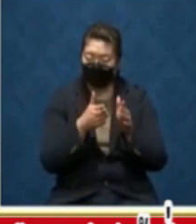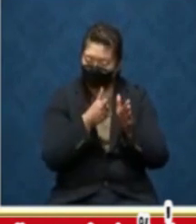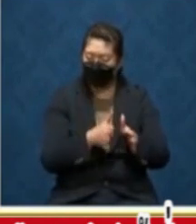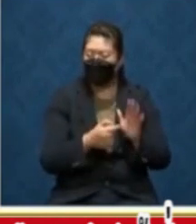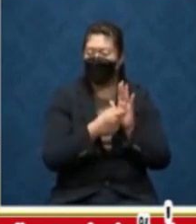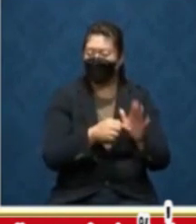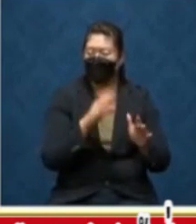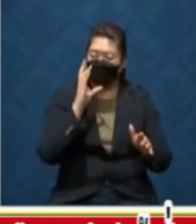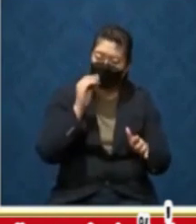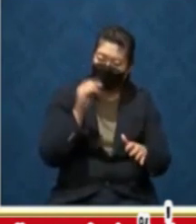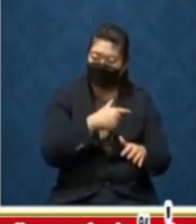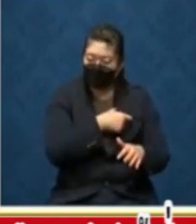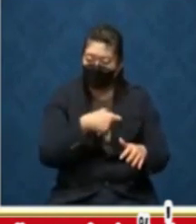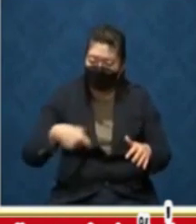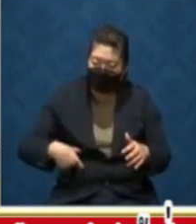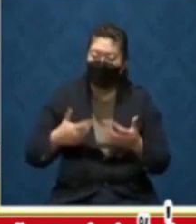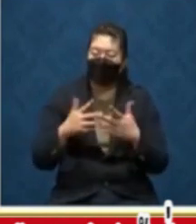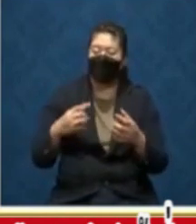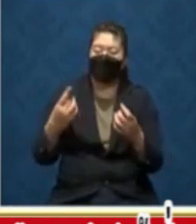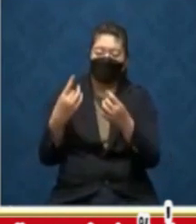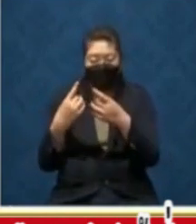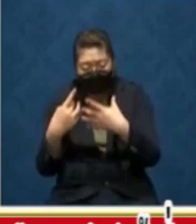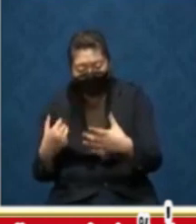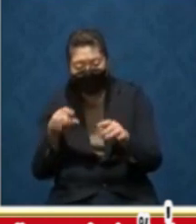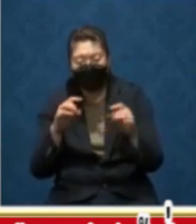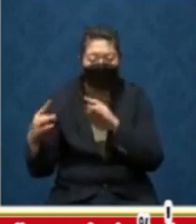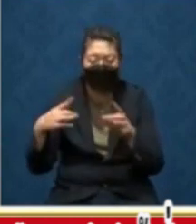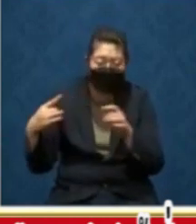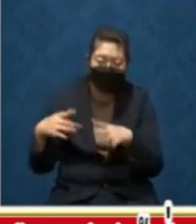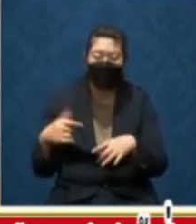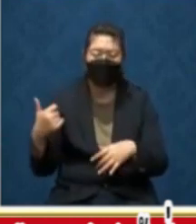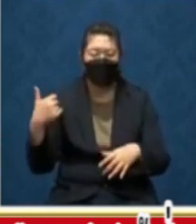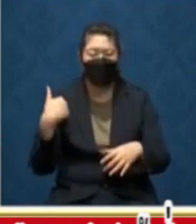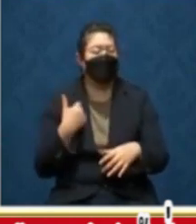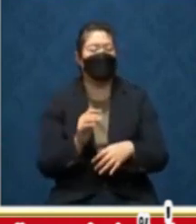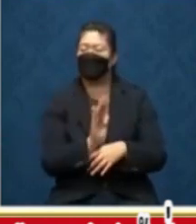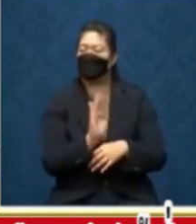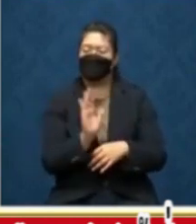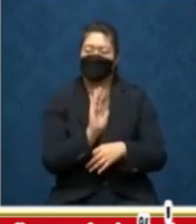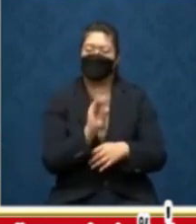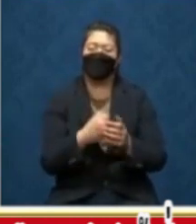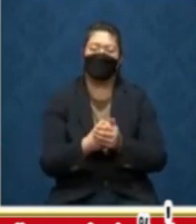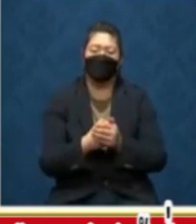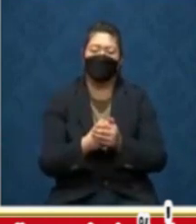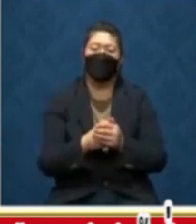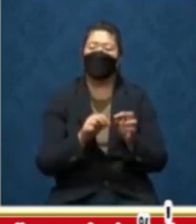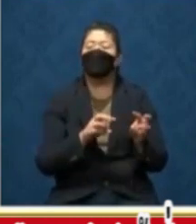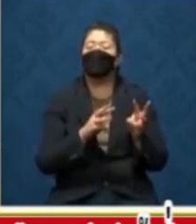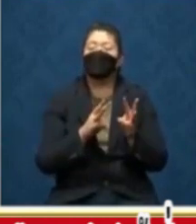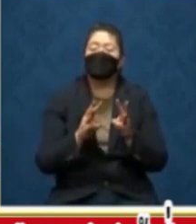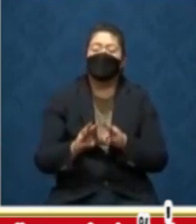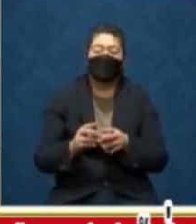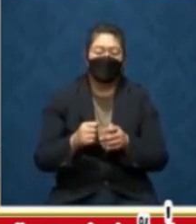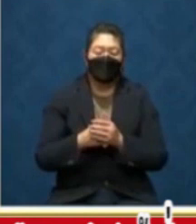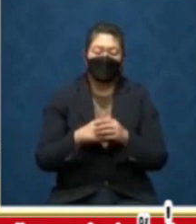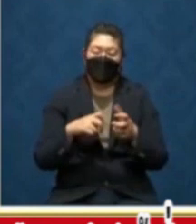ประโยชน์กับตัวเองได้ทางการเมืองและกลั่นแกล้งกันแล้วเราก็อยากไปดูอีกทีว่าในขั้นตอนการปฏิบัติเท่านั้นไหมที่เป็น